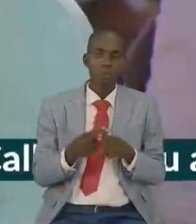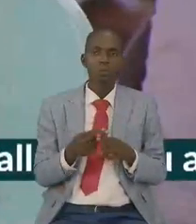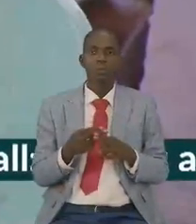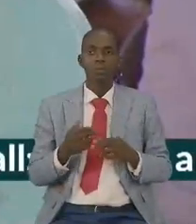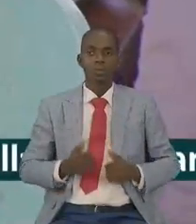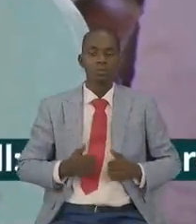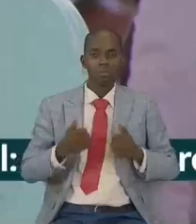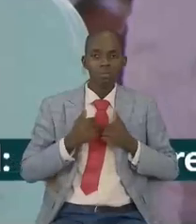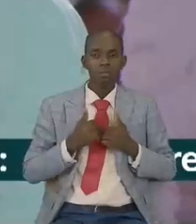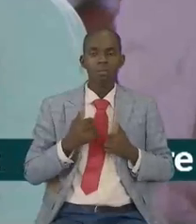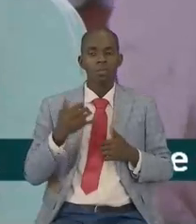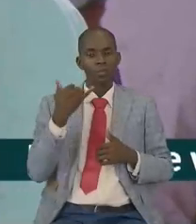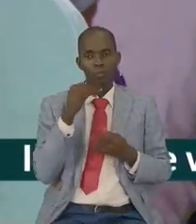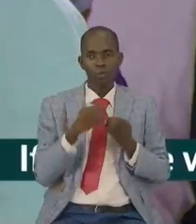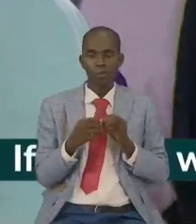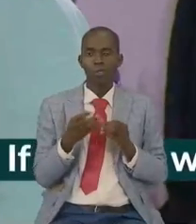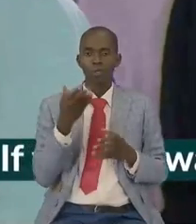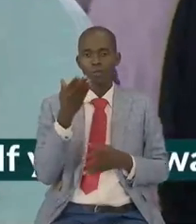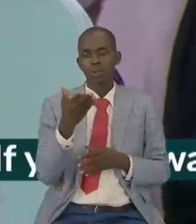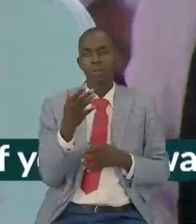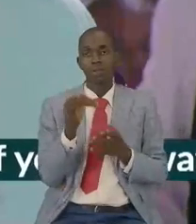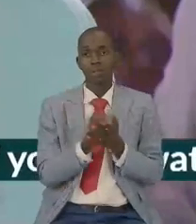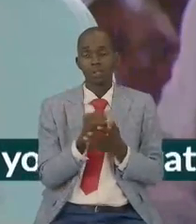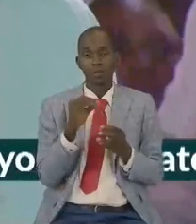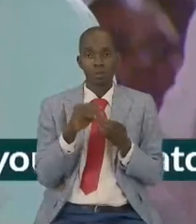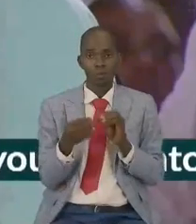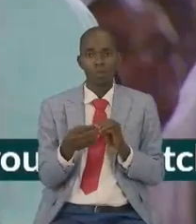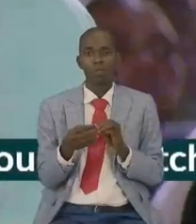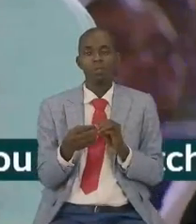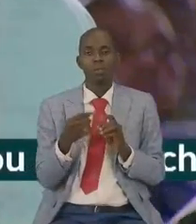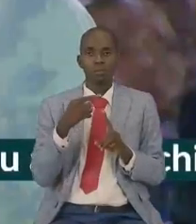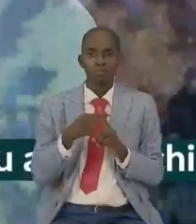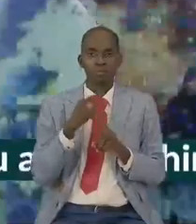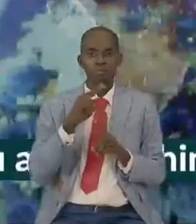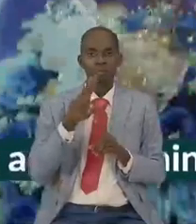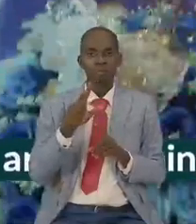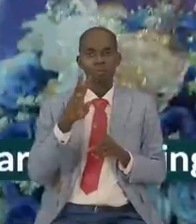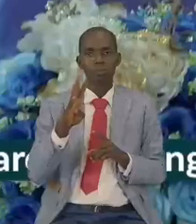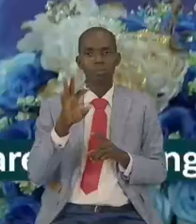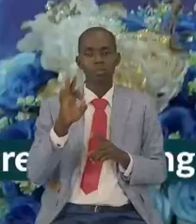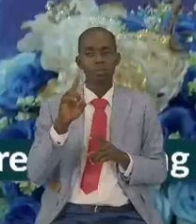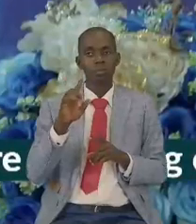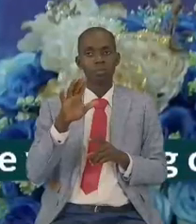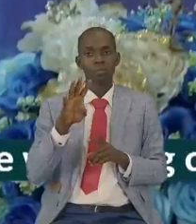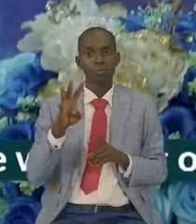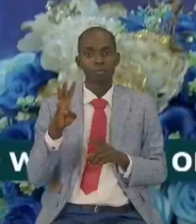N'importe où vous êtes, occupons-nous des nouveaux convertis, ceux-là qui ont levé leurs mains.